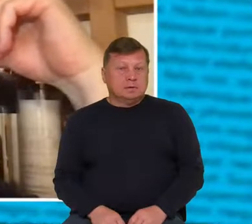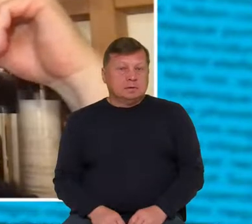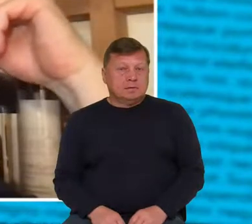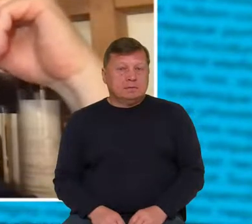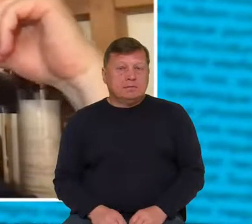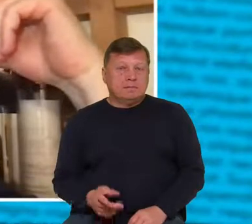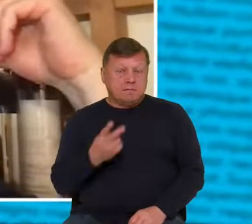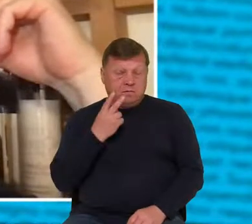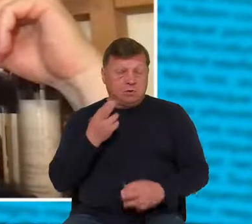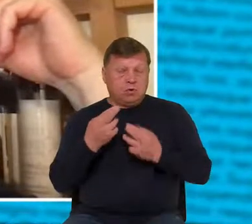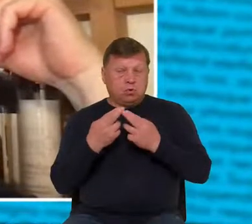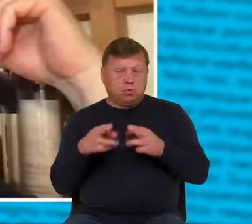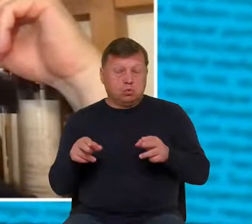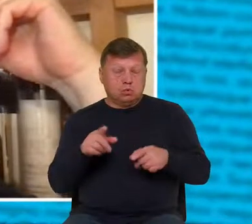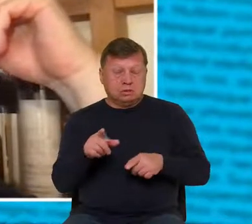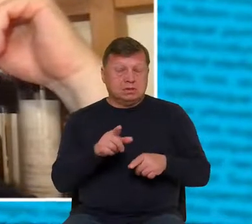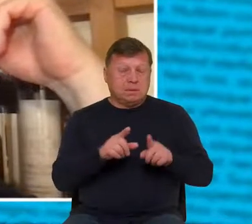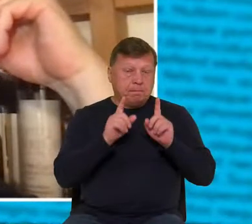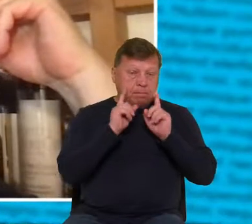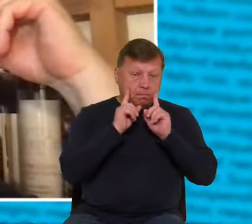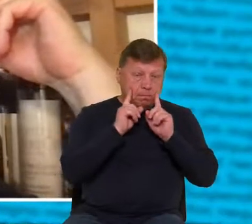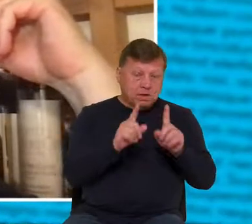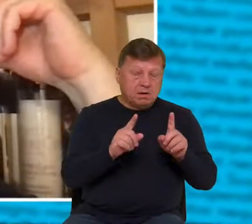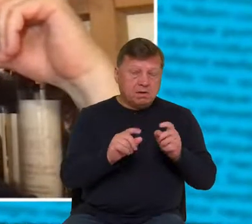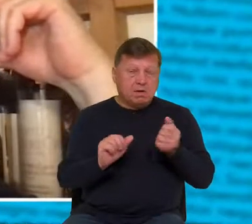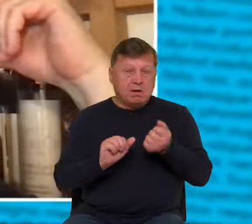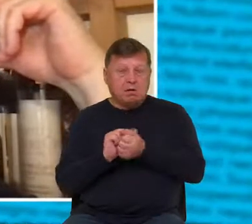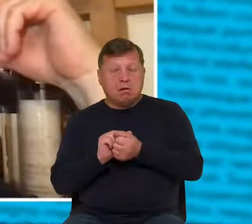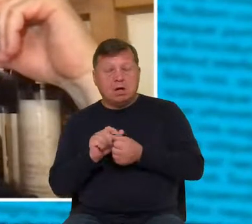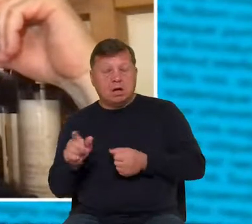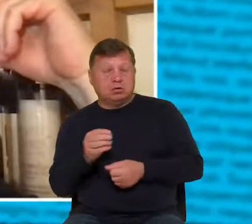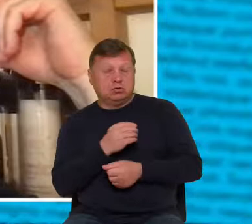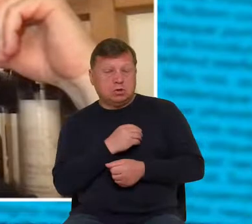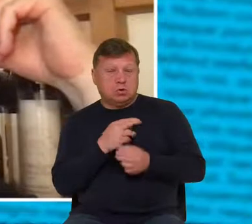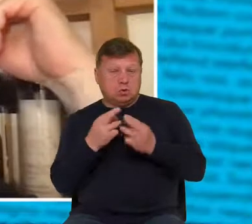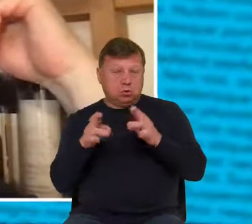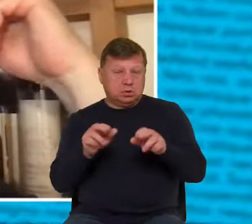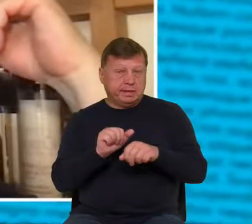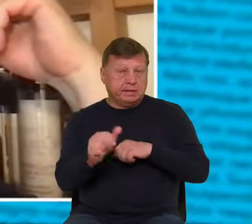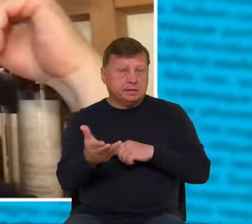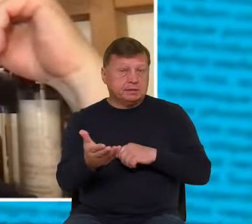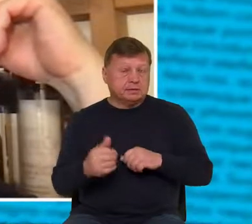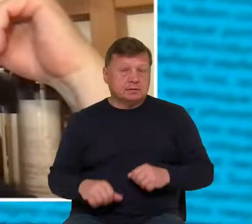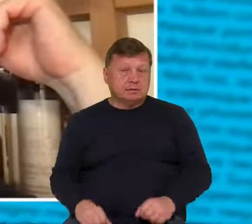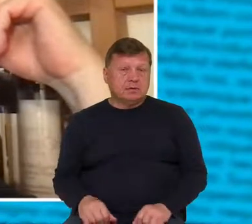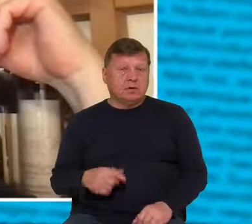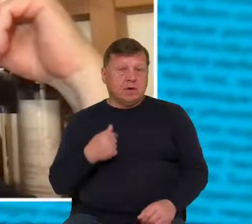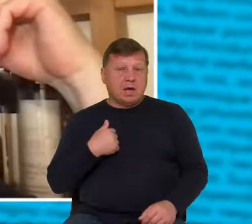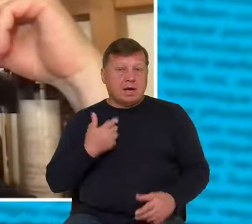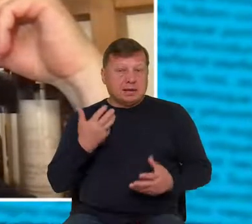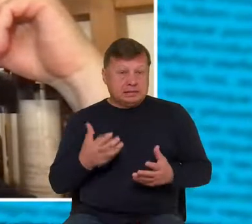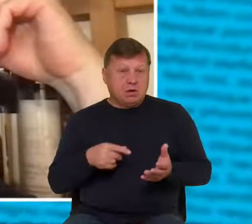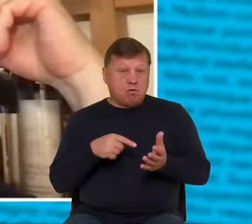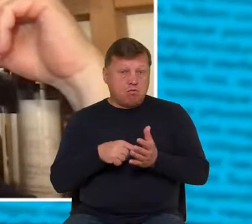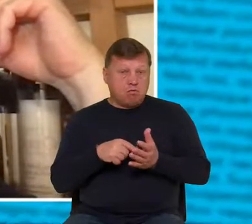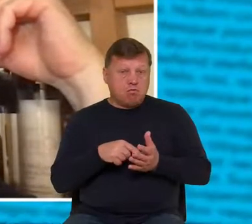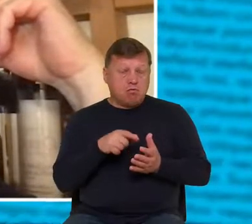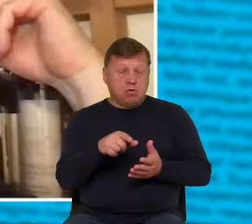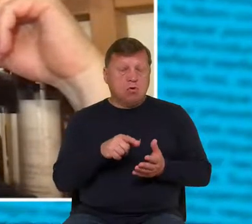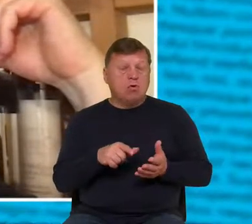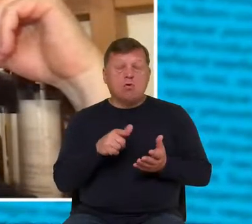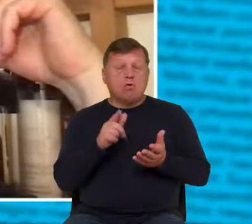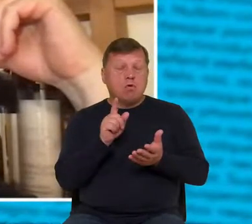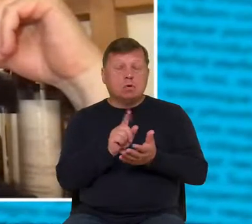różnicę pomiędzy prawdą a szczerością również. Tak więc jedną z rzeczy, do których zmierzałem, którą chciałem tu osiągnąć,